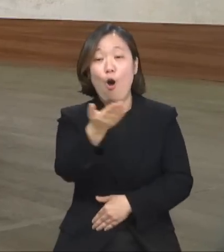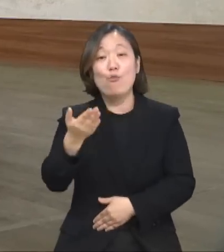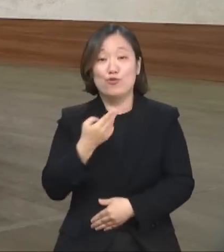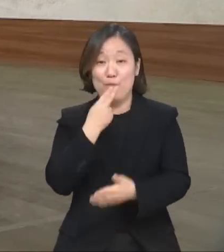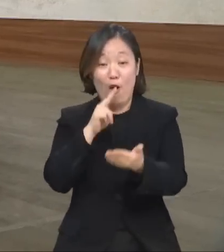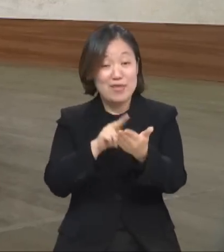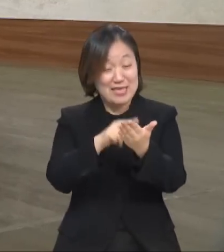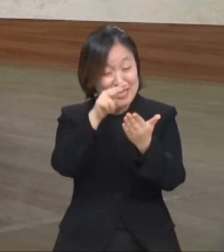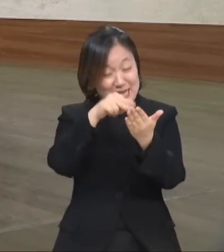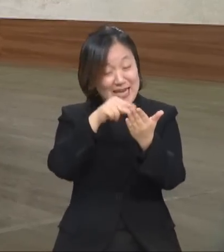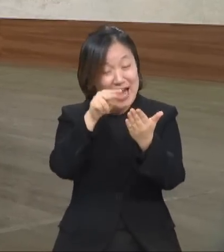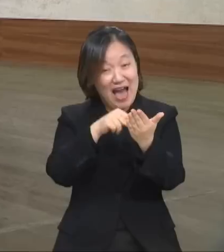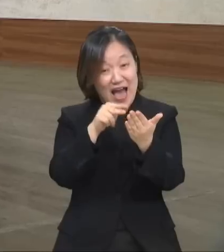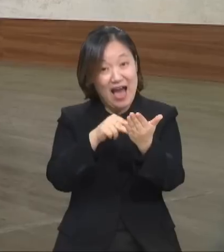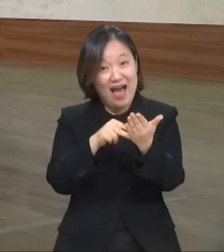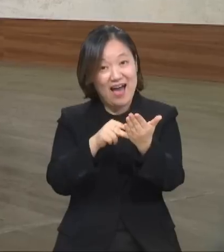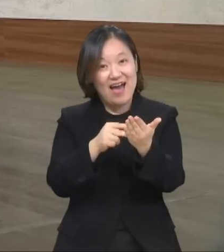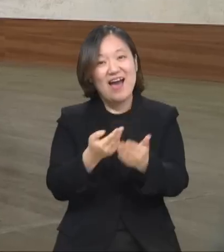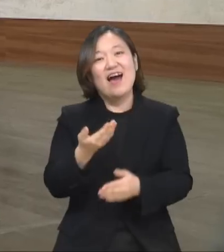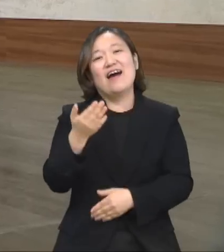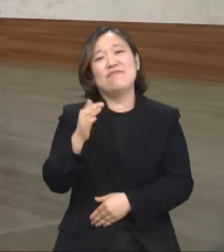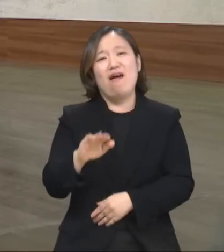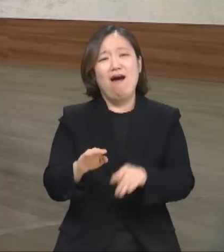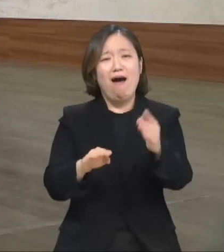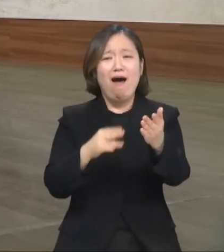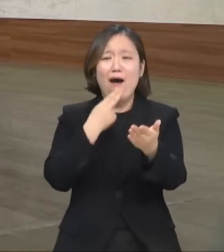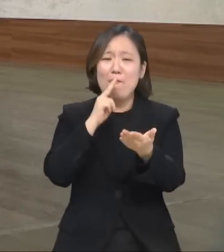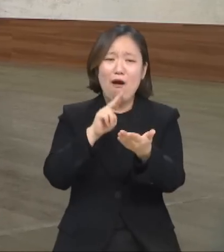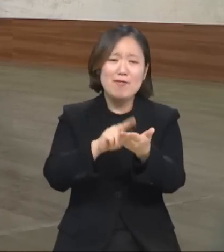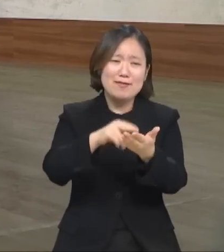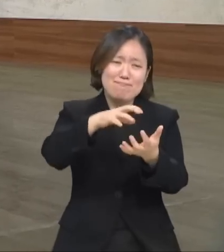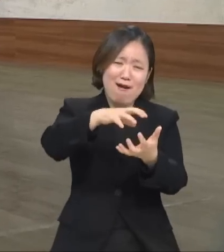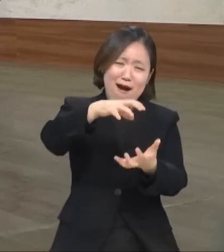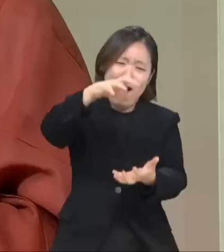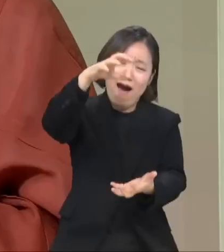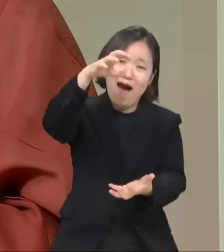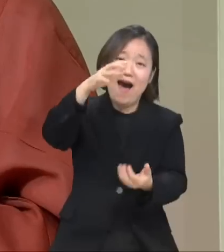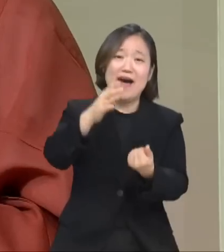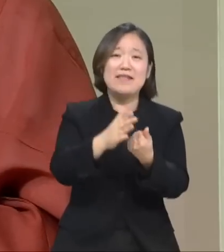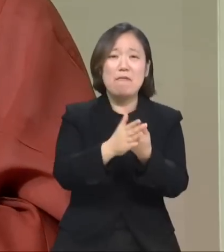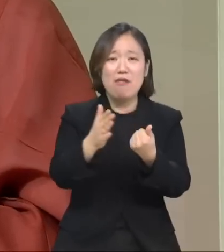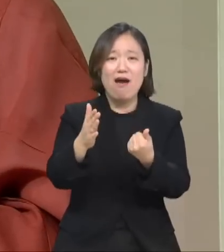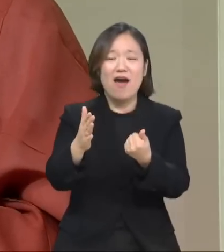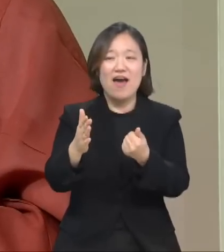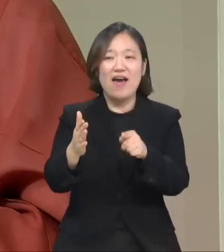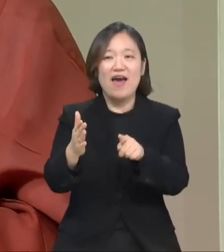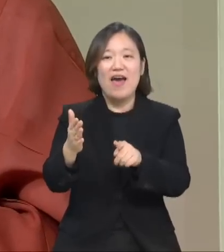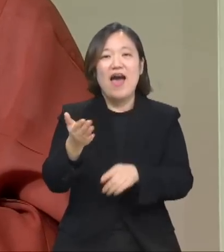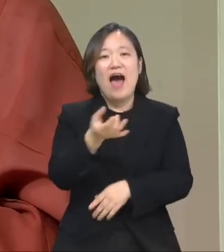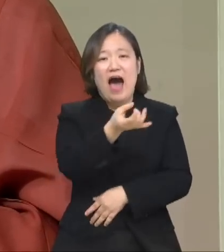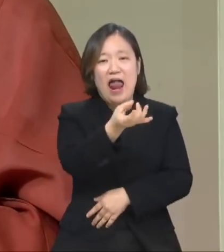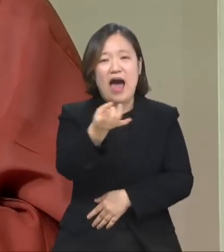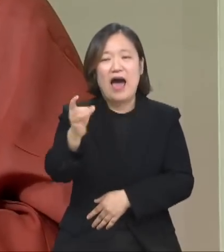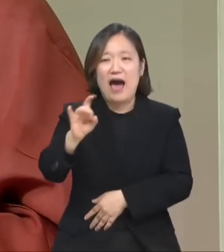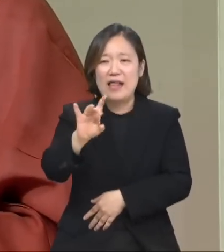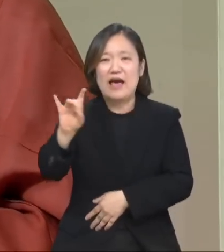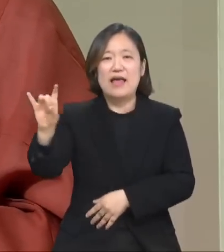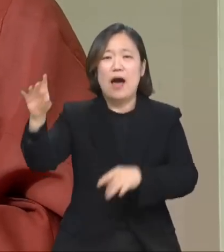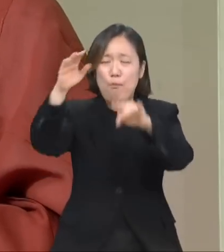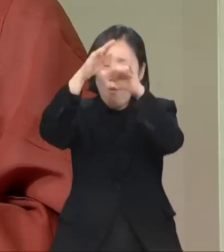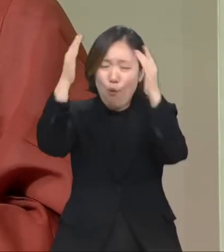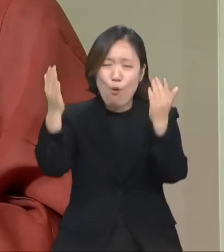읽기는 하는데 너무 그 보내주신 편지의 양이 많아서 제가 하나하나 방송에서 다